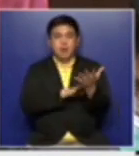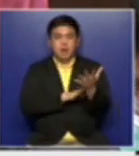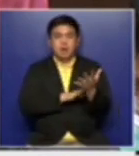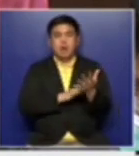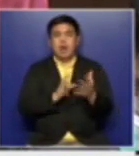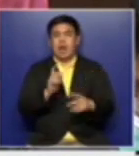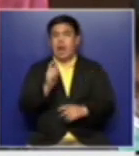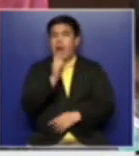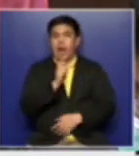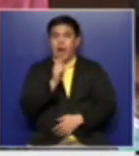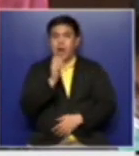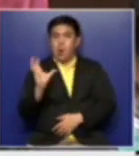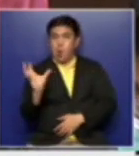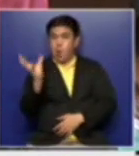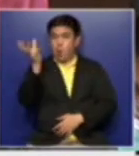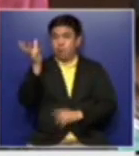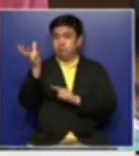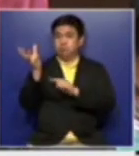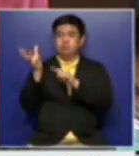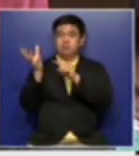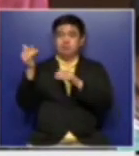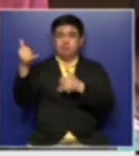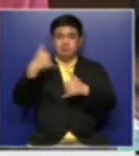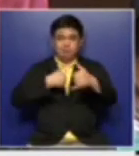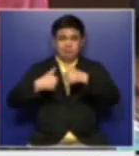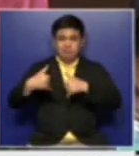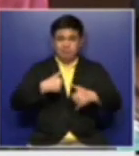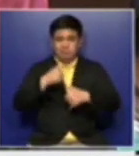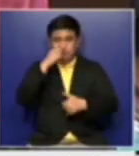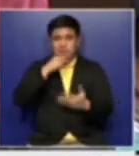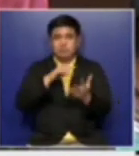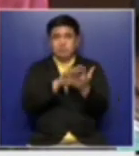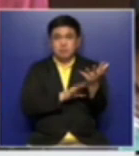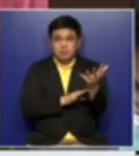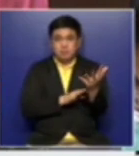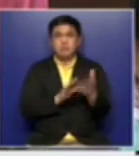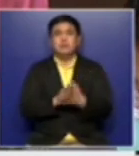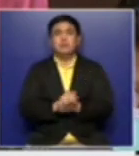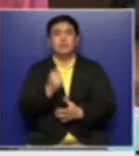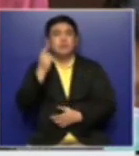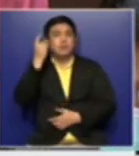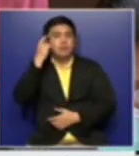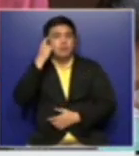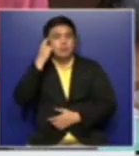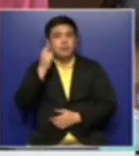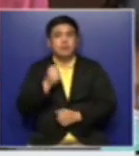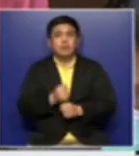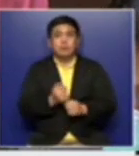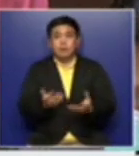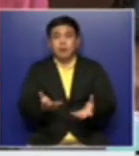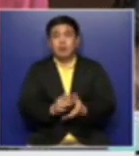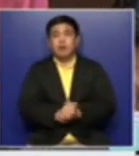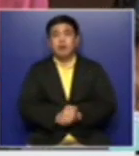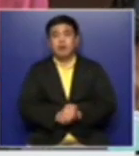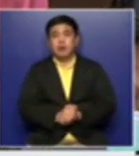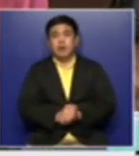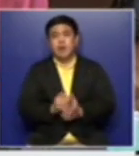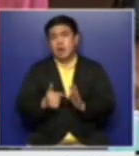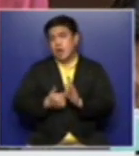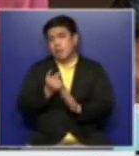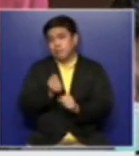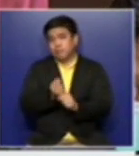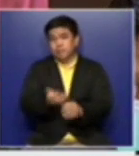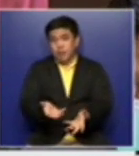ารพิษเป็นครัวโลกและสมบูรณ์อย่างนั้นท่านทราบไหมครับว่าจะดำเนินการอย่างไรเริ่มต้นอย่างไ